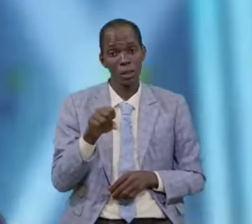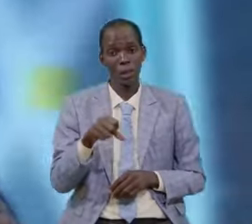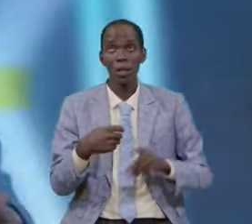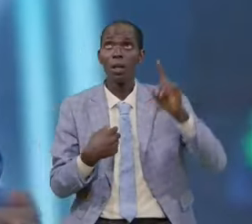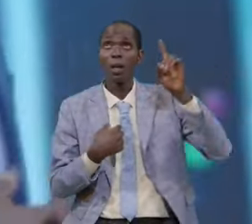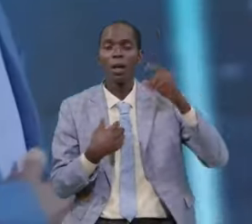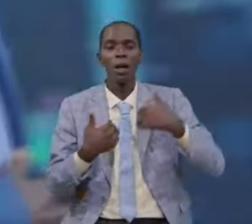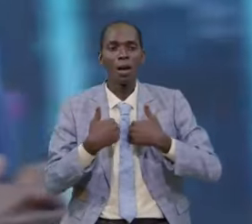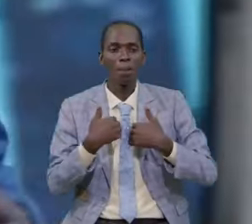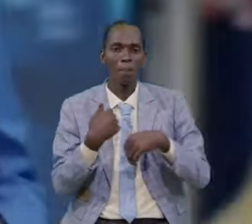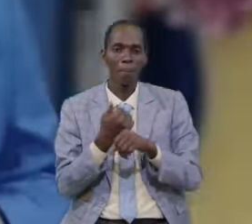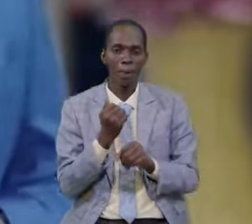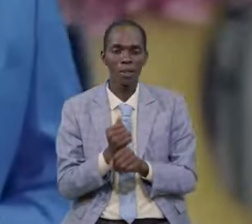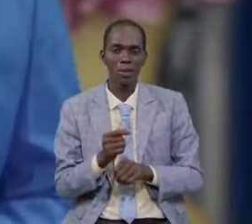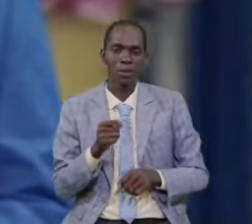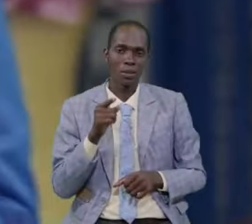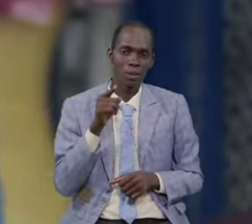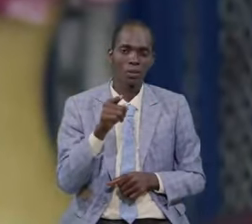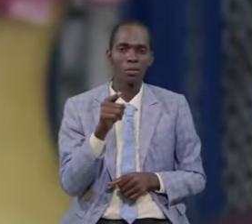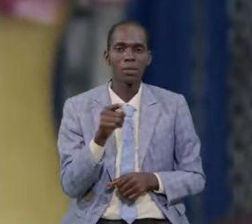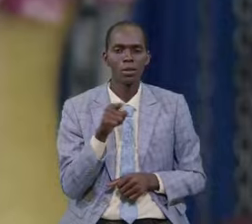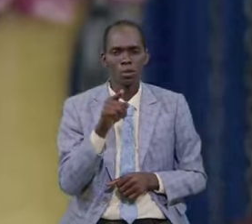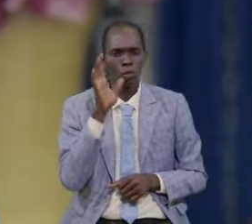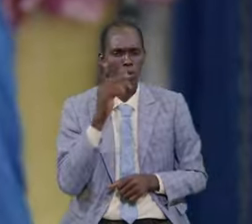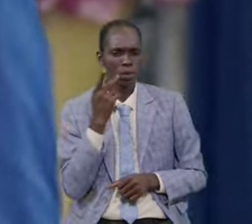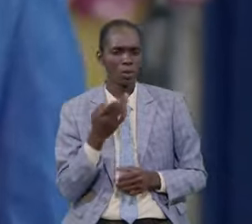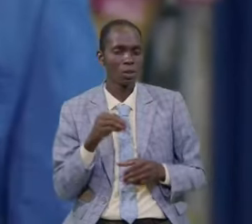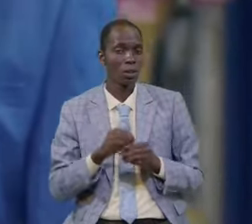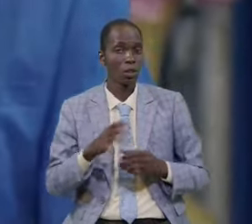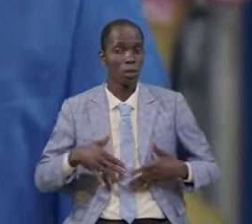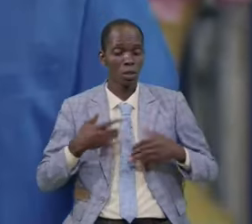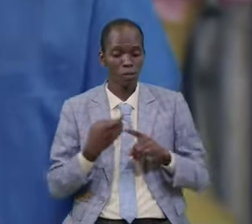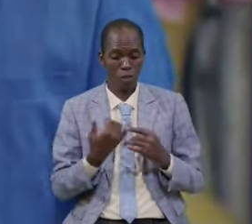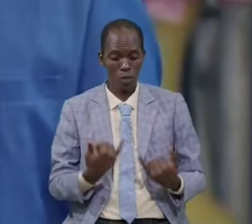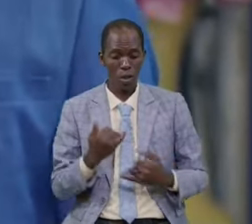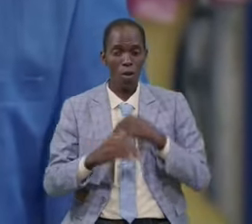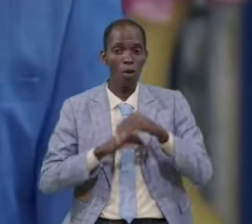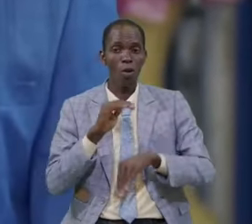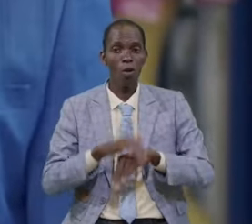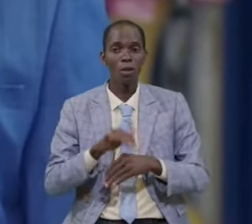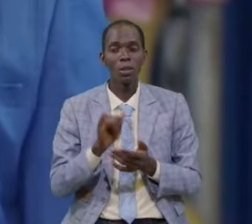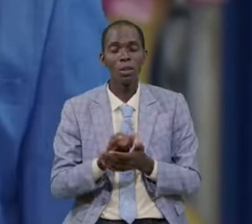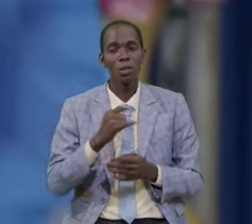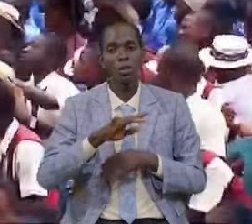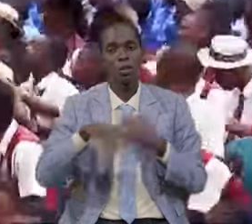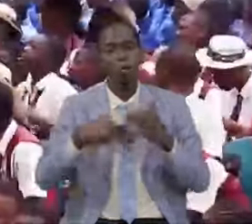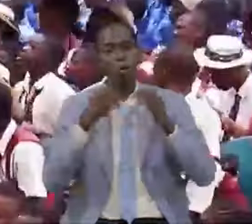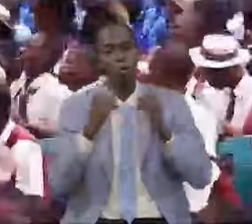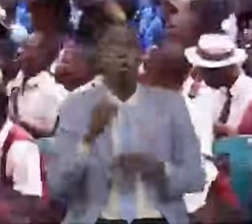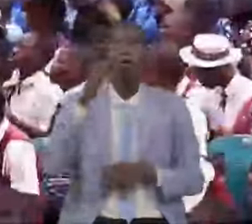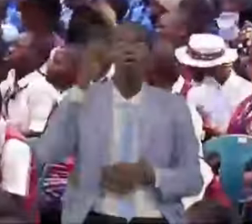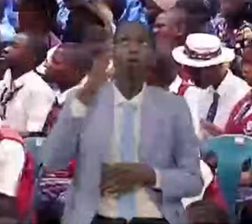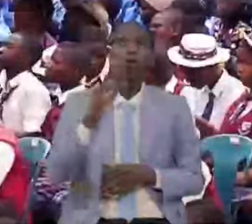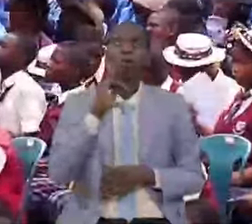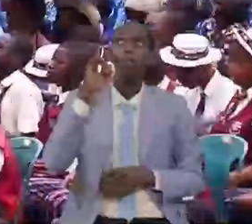fait. Tu vas découvrir dans ta vie, à partir de ce jour, que le Dieu Tout-Puissant est celui qui t'a fait, et